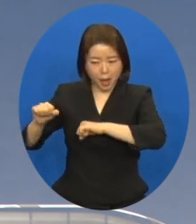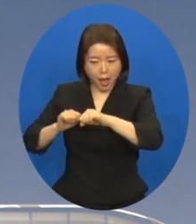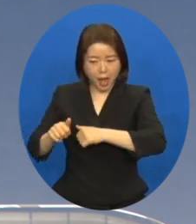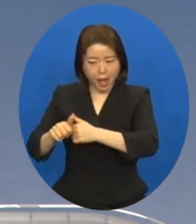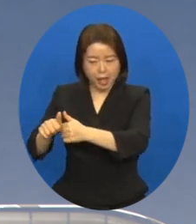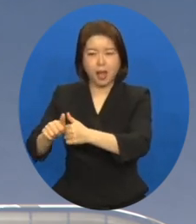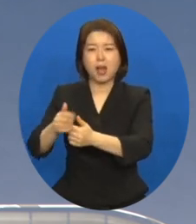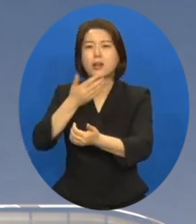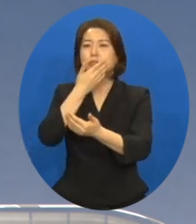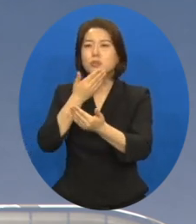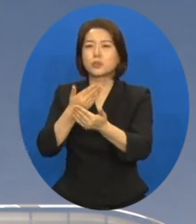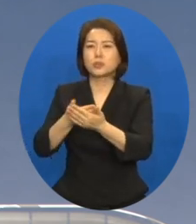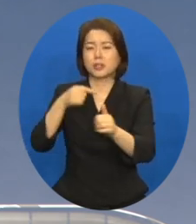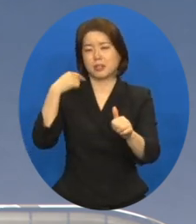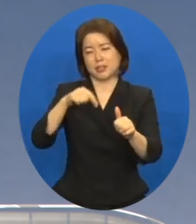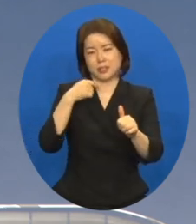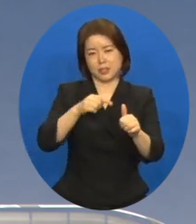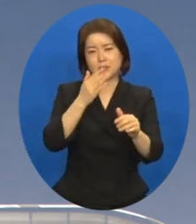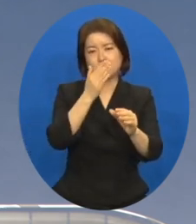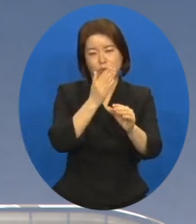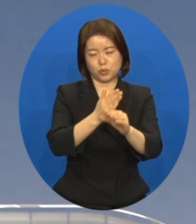것을 사도 바울이 가르치고 있는 거예요.